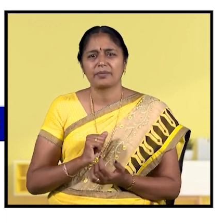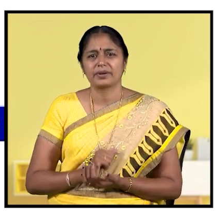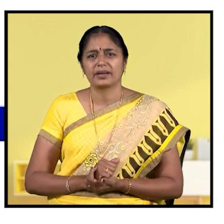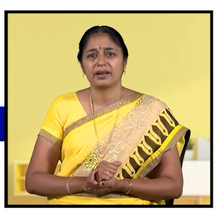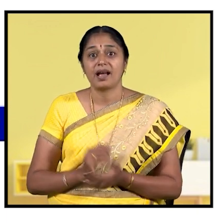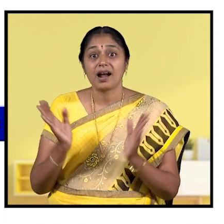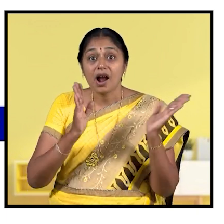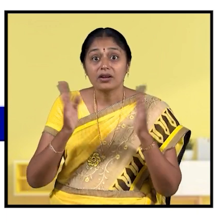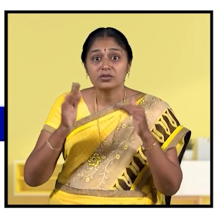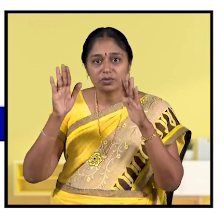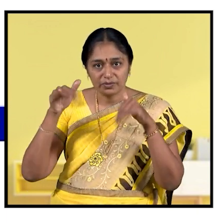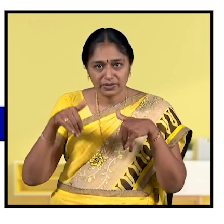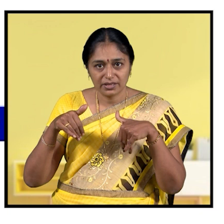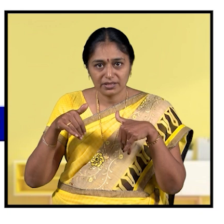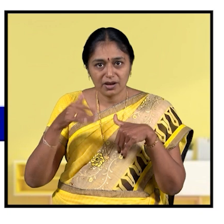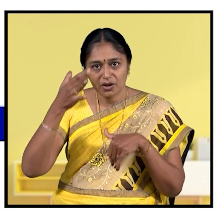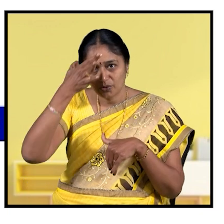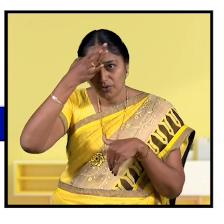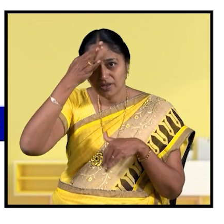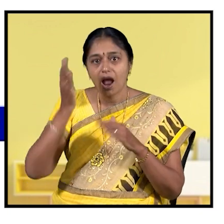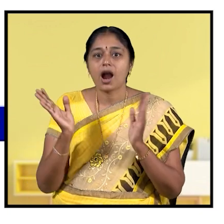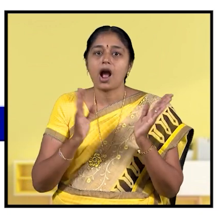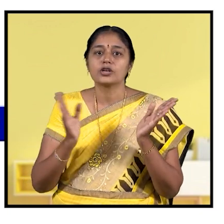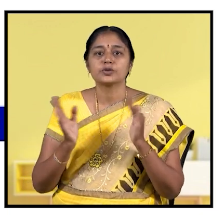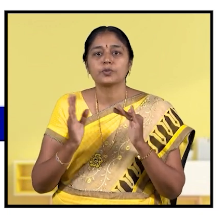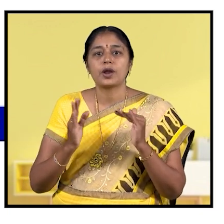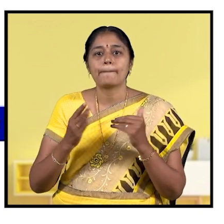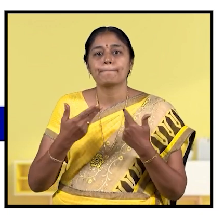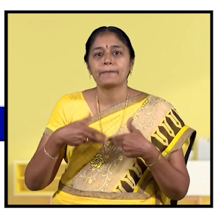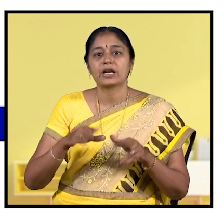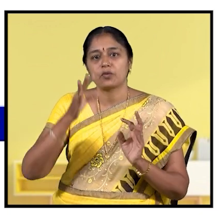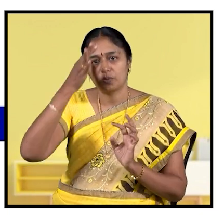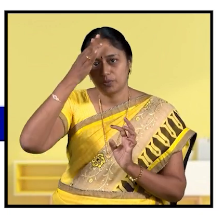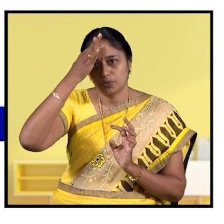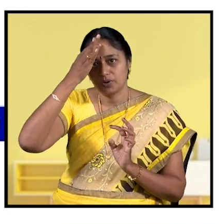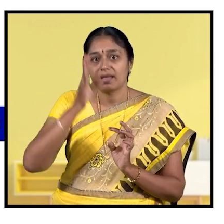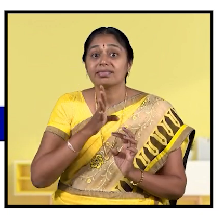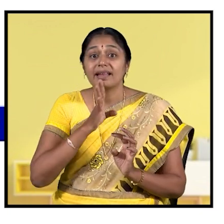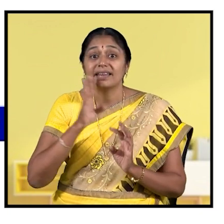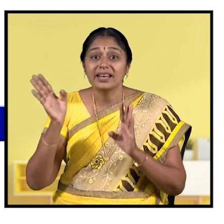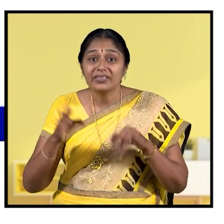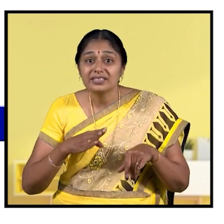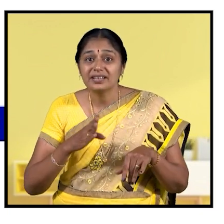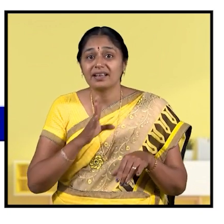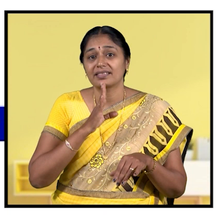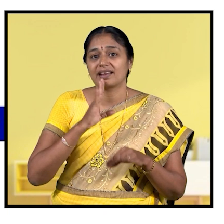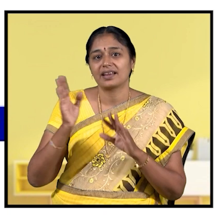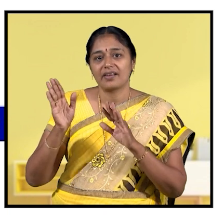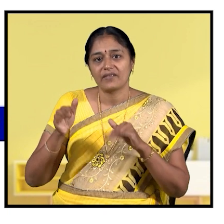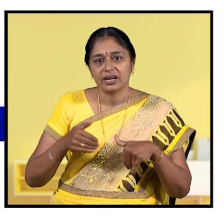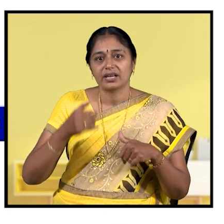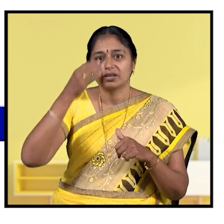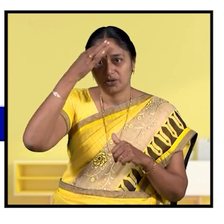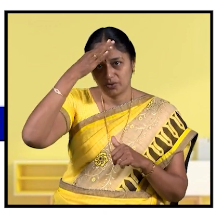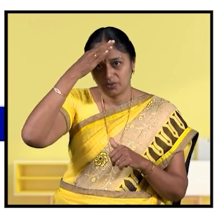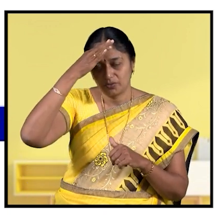இப்போ காற்று மூலம் பரவச்சுன்னா காற்று மூலம் பரவக்கூடிய நோய், நீர் மூலம் பரவச்சுன்னா நீர் மூலம் பரவக்கூடிய நோய், கடத்திகள் மூலம் பரவச்சுன்னா கடத்திகள் மூலம் பரவக்கூடிய நோய். கடத்திகள்லாம் வேறு ஒன்றும்